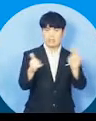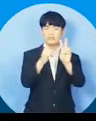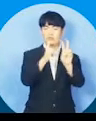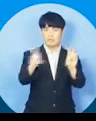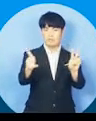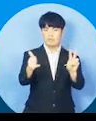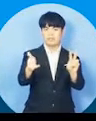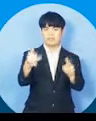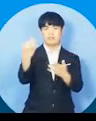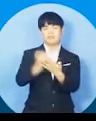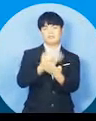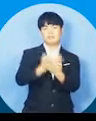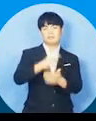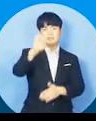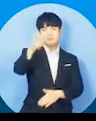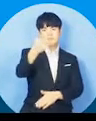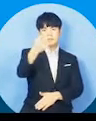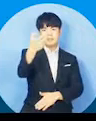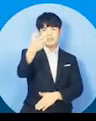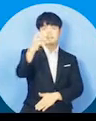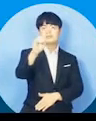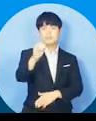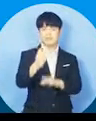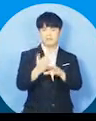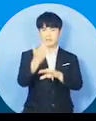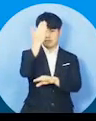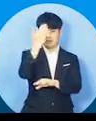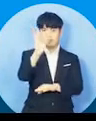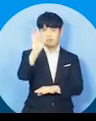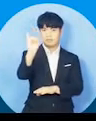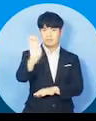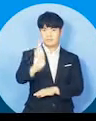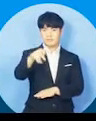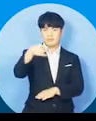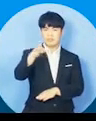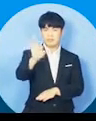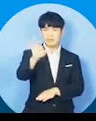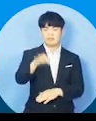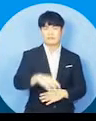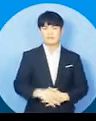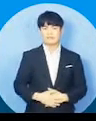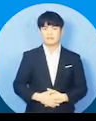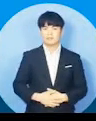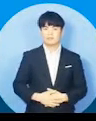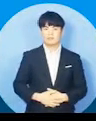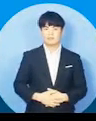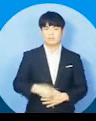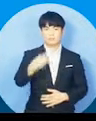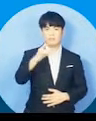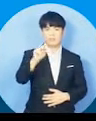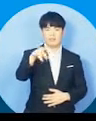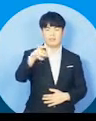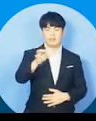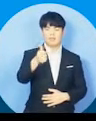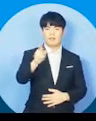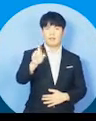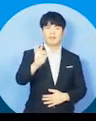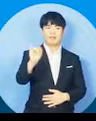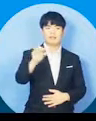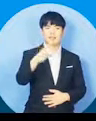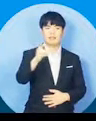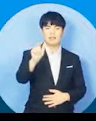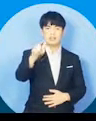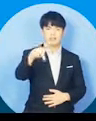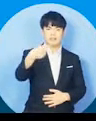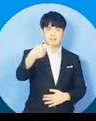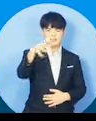임금은 월급 170만 원 이상이며 근무지는 천안시 서북구 입장면 기로 1길입니다. 주식회사 대성